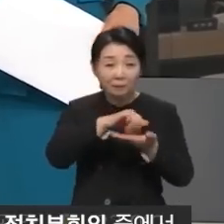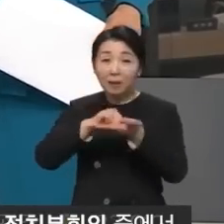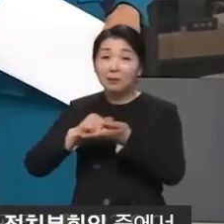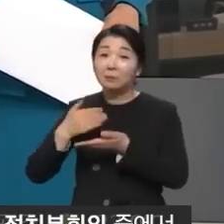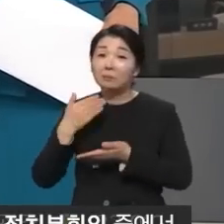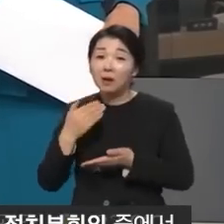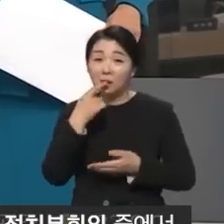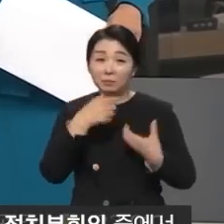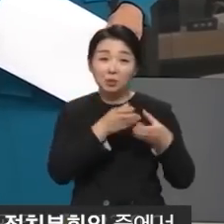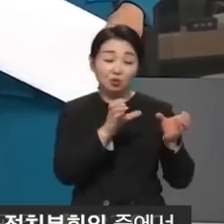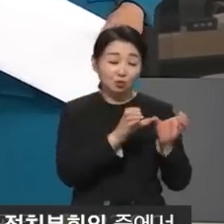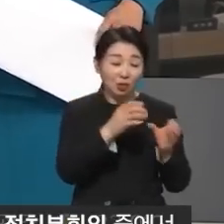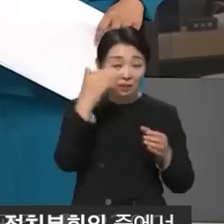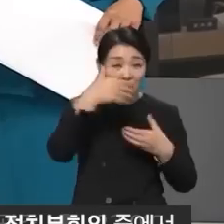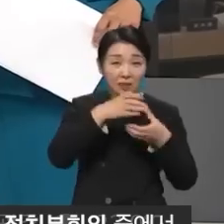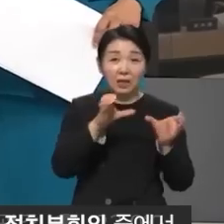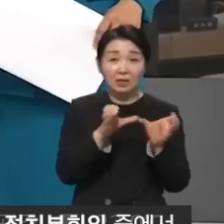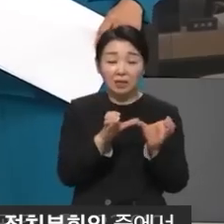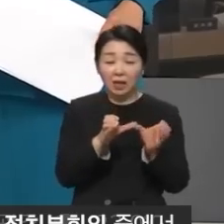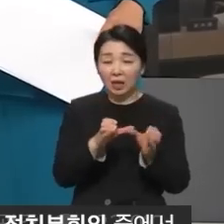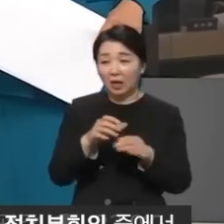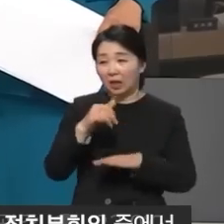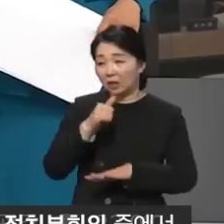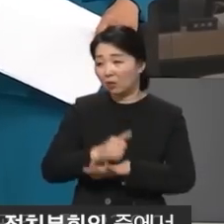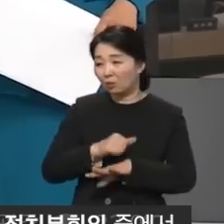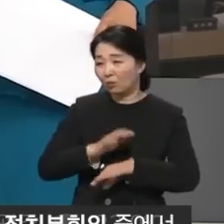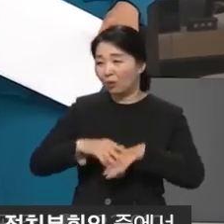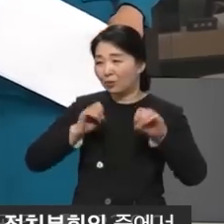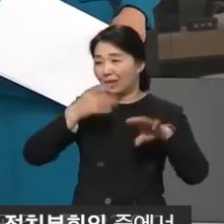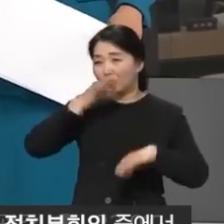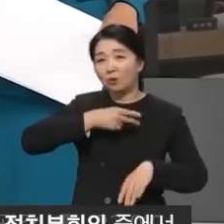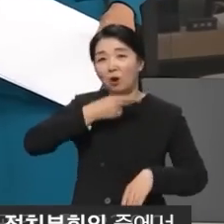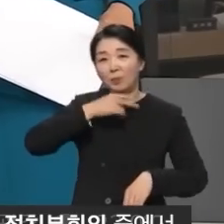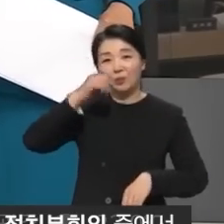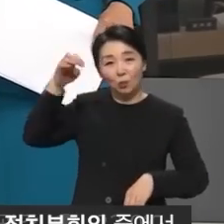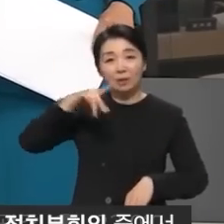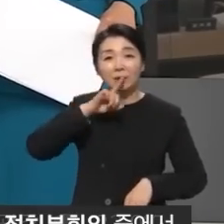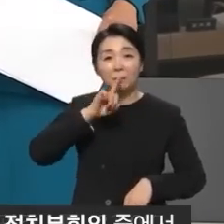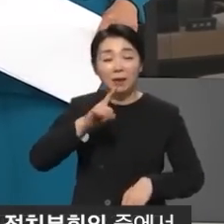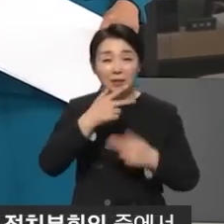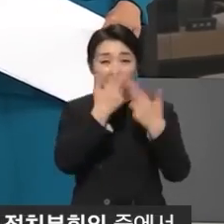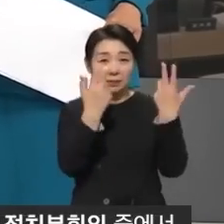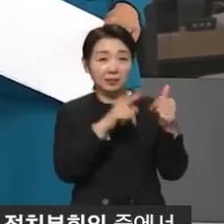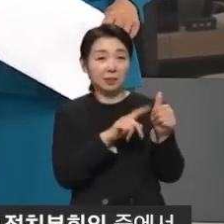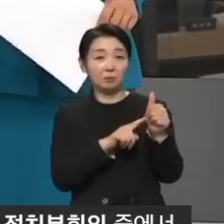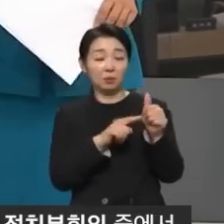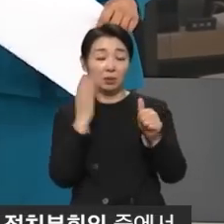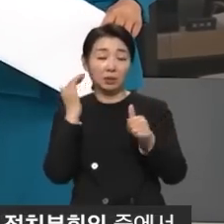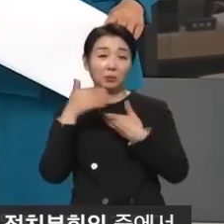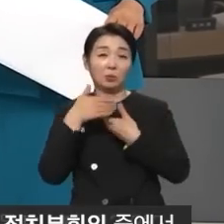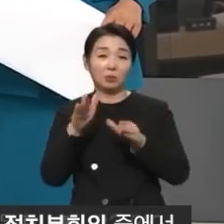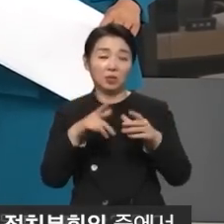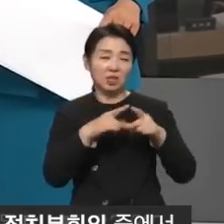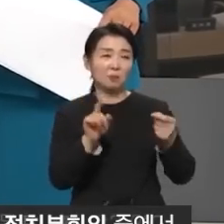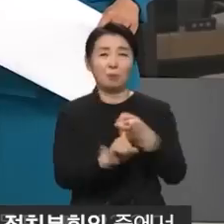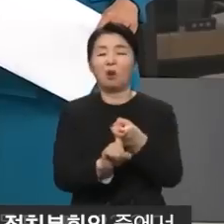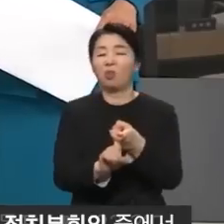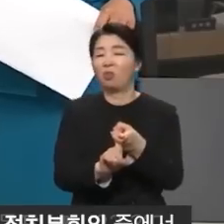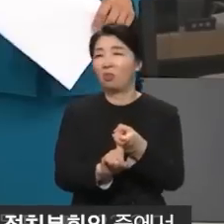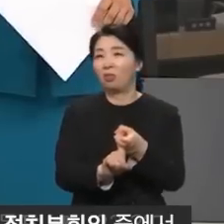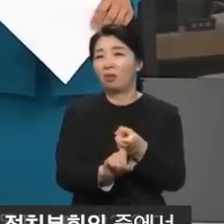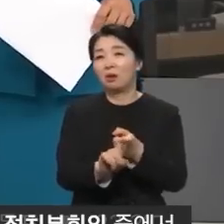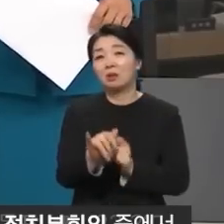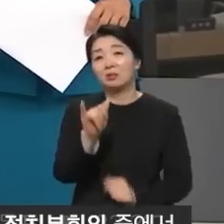걸까요? 민주당은 시찰단이 빈손 귀국했다고 공세를 폈습니다. 이재명 대표는 대통령실이 일본 편을 들고